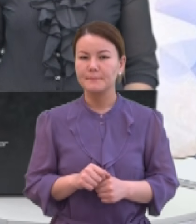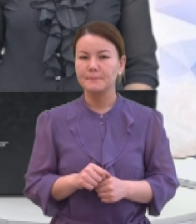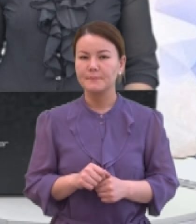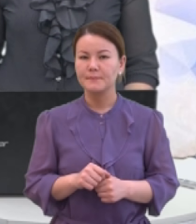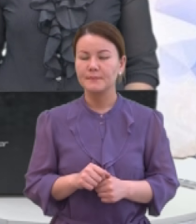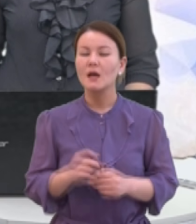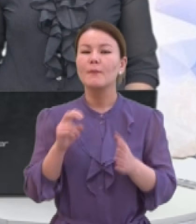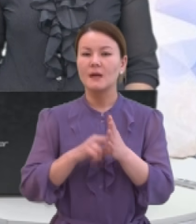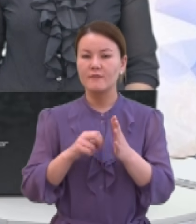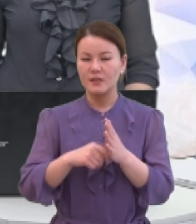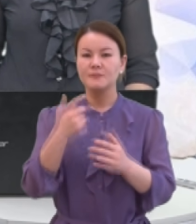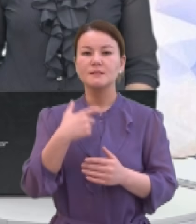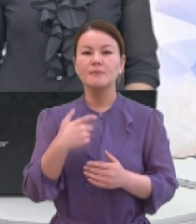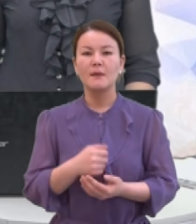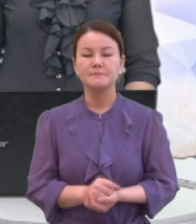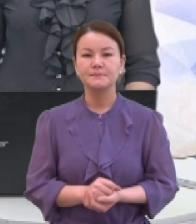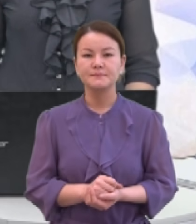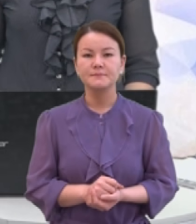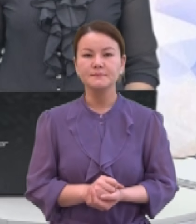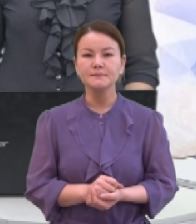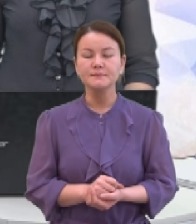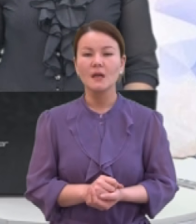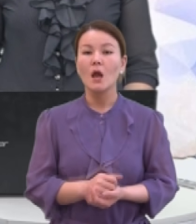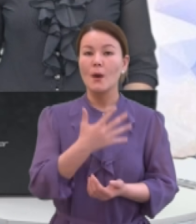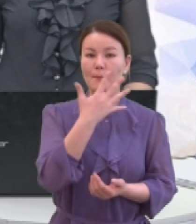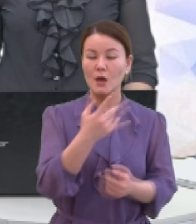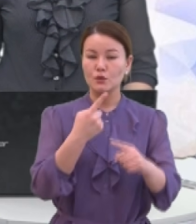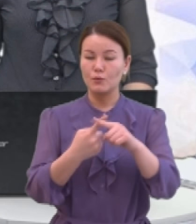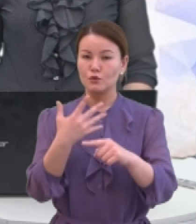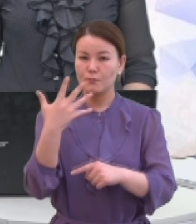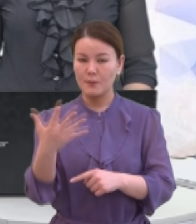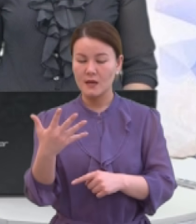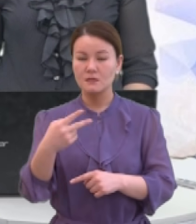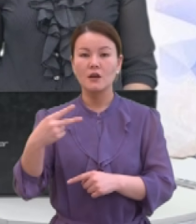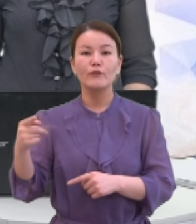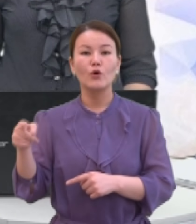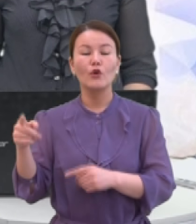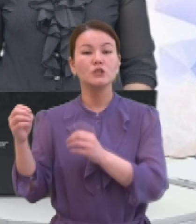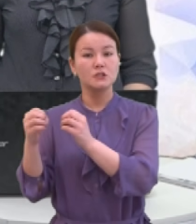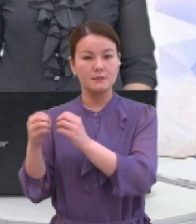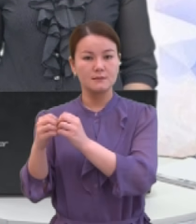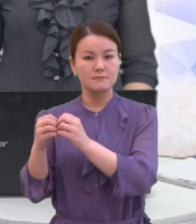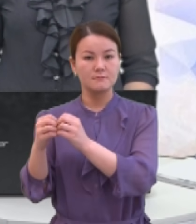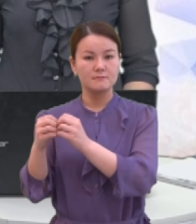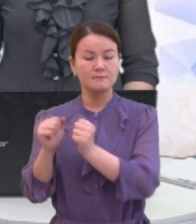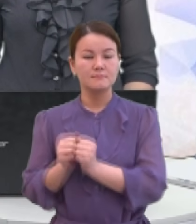проверим себя пять плюс пять получится 10